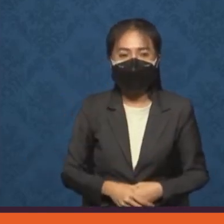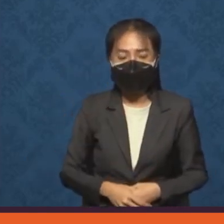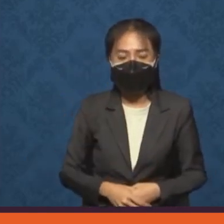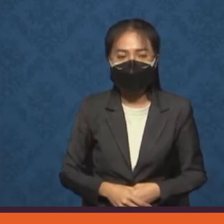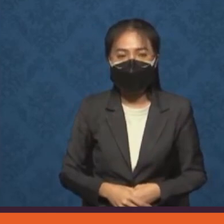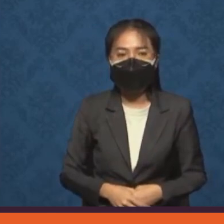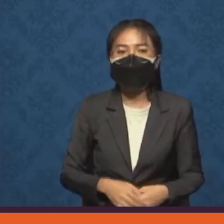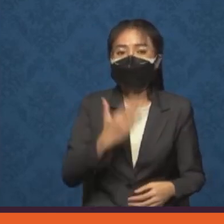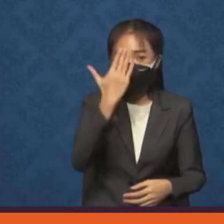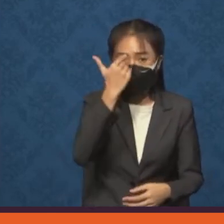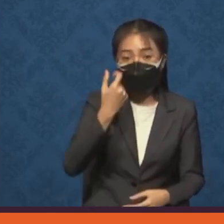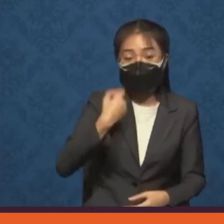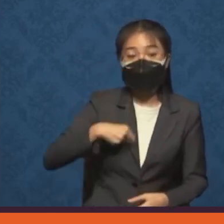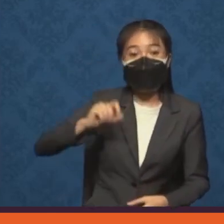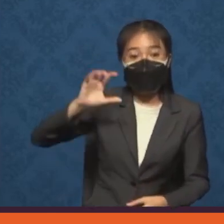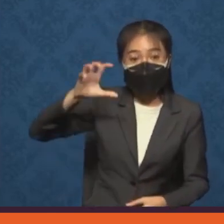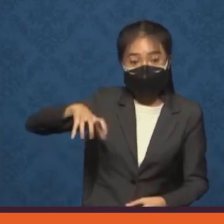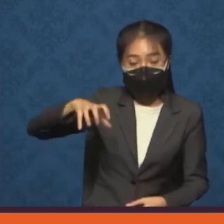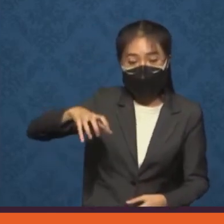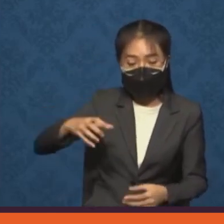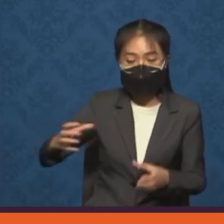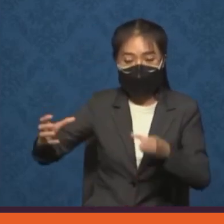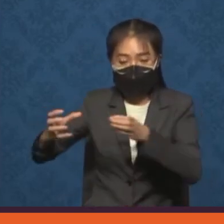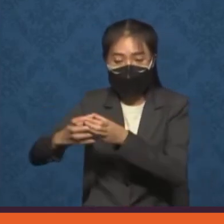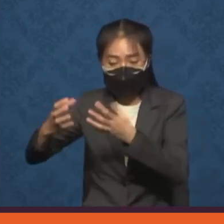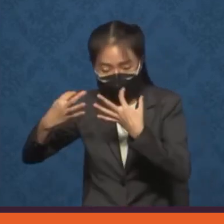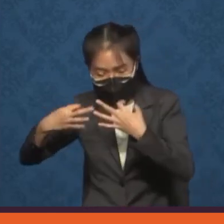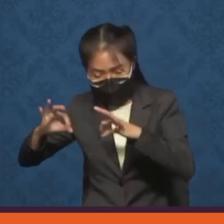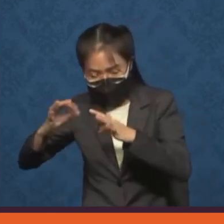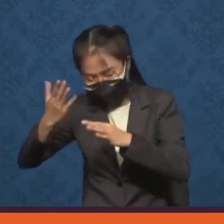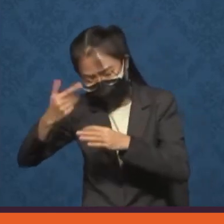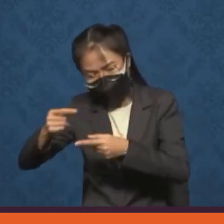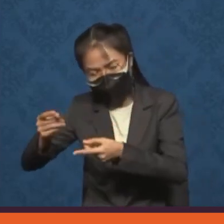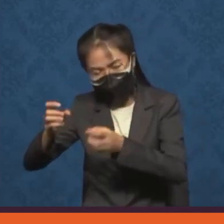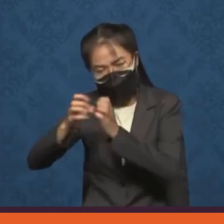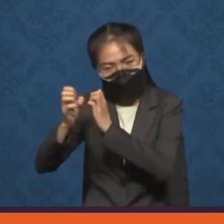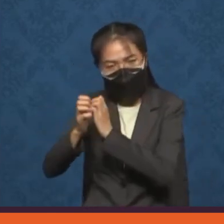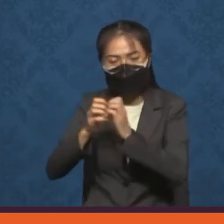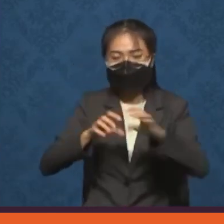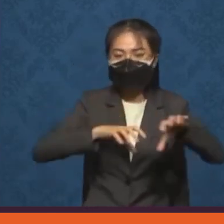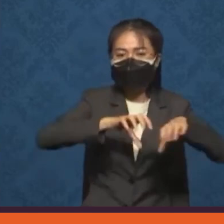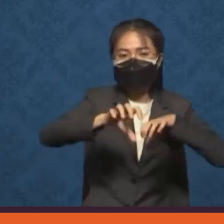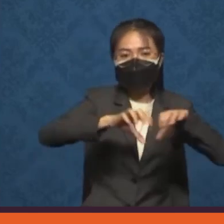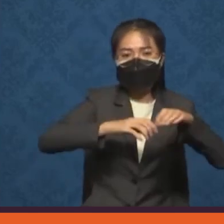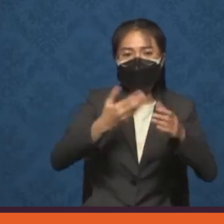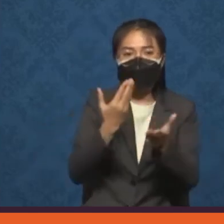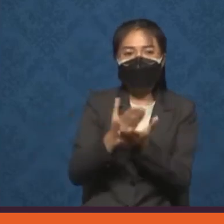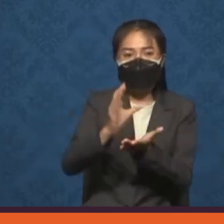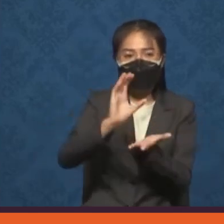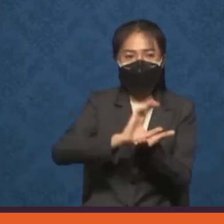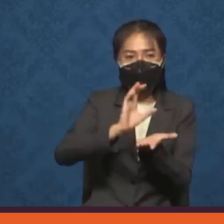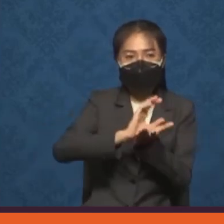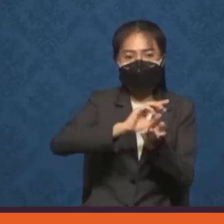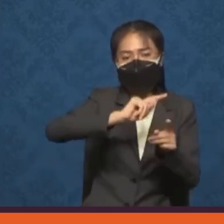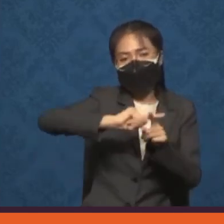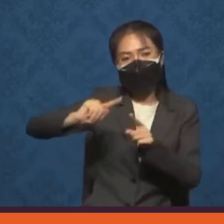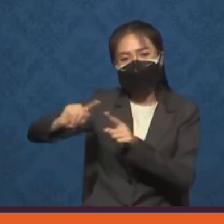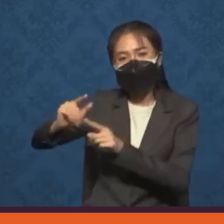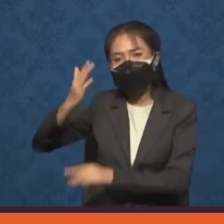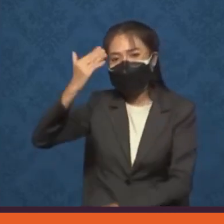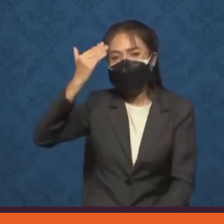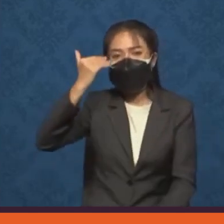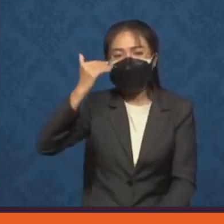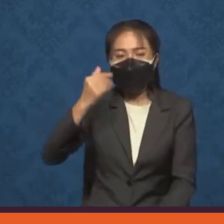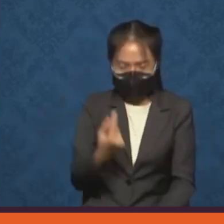าศาลและองค์กรอิสระเข้ามายุ่งกับการจัดการงบประมาณต่างๆการบริหารงบประมาณของฝ่ายบริหารทำไม ช่นเดียวกัน